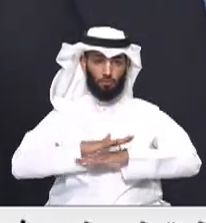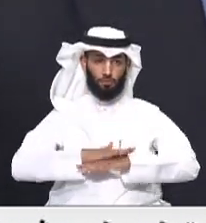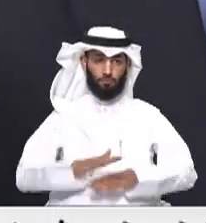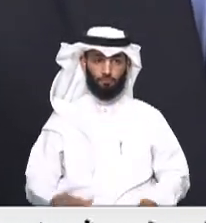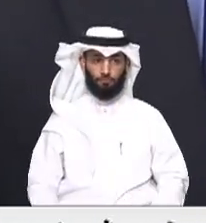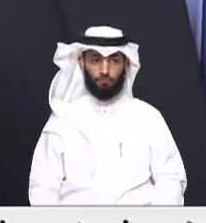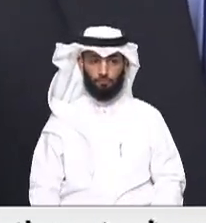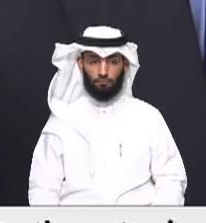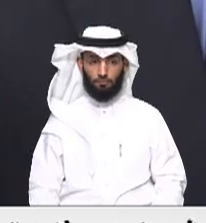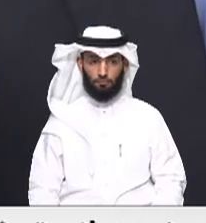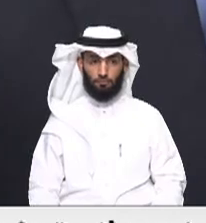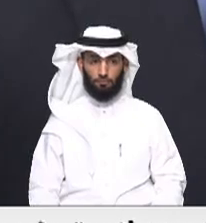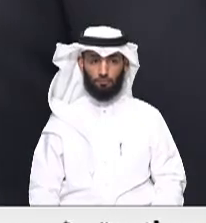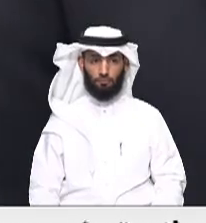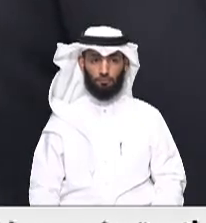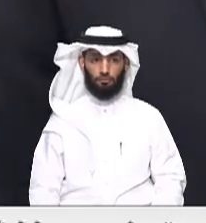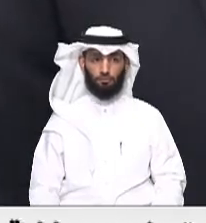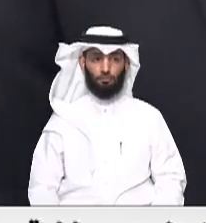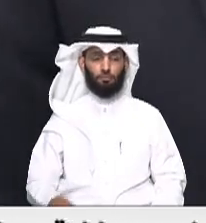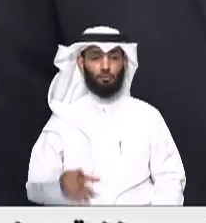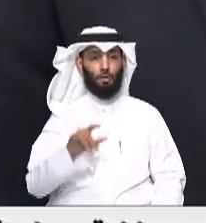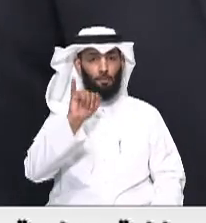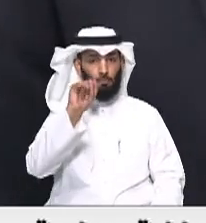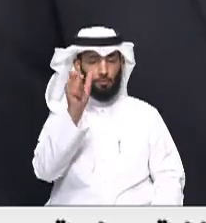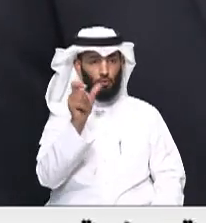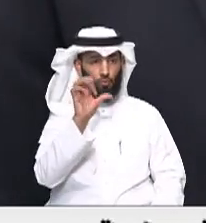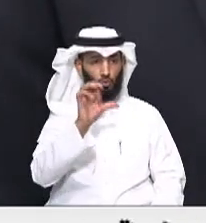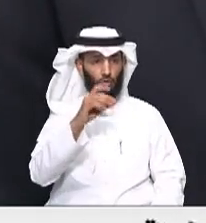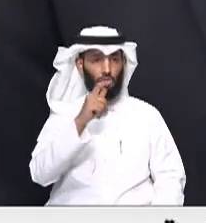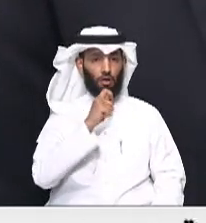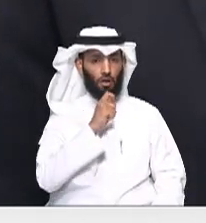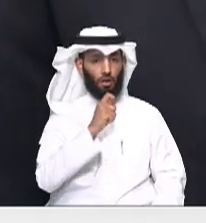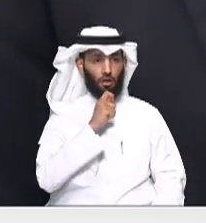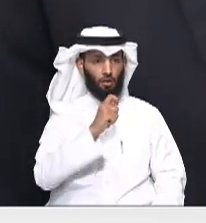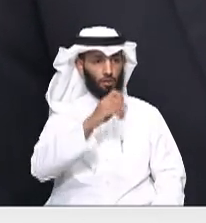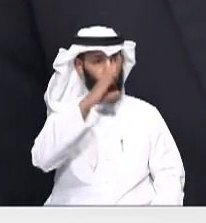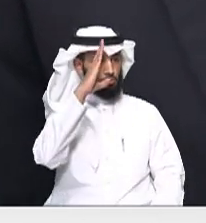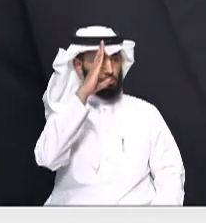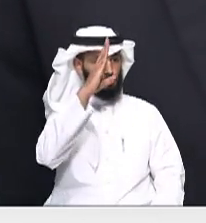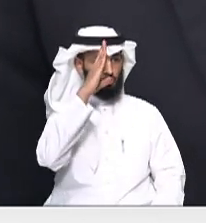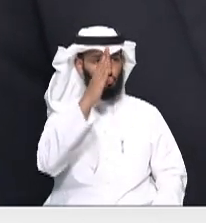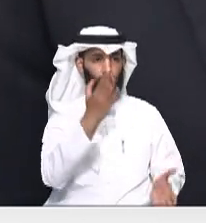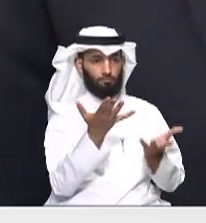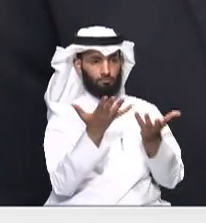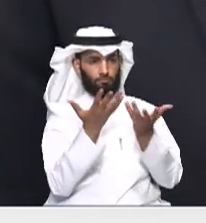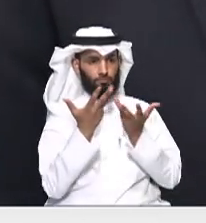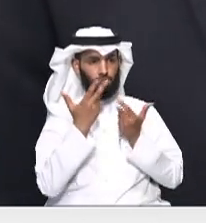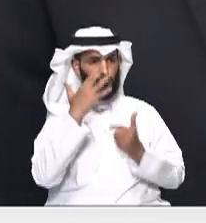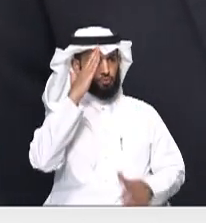كلمته. بندر موفد قناة الأخبار الزميل منور مرضي، شكرا جزيلا لك على كل هذه الإيضاحات، شكرا جزيلا.